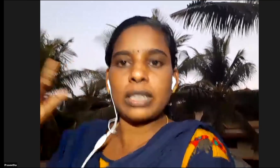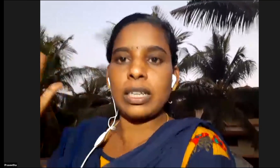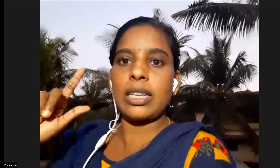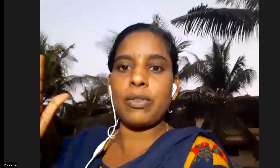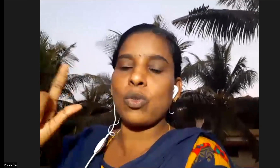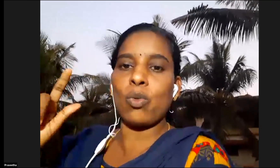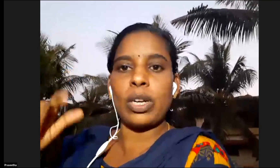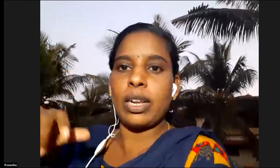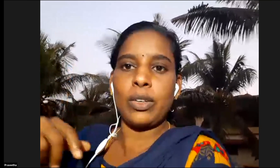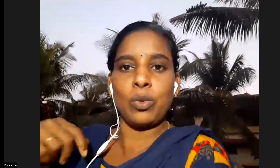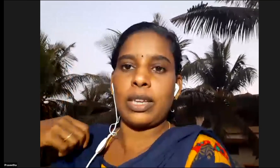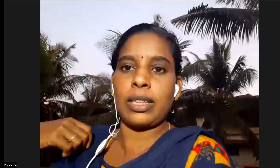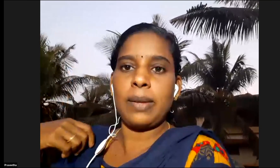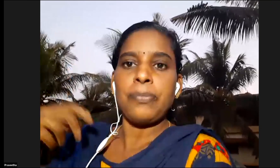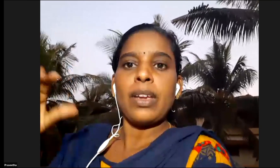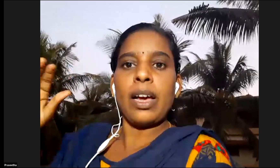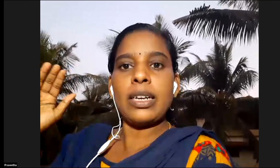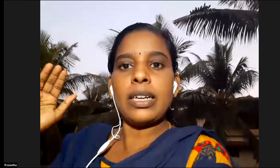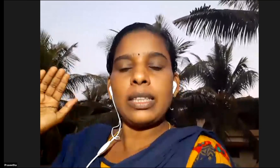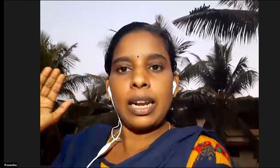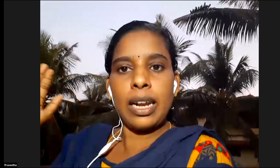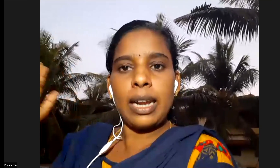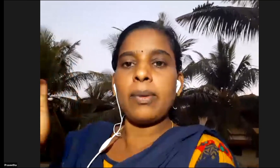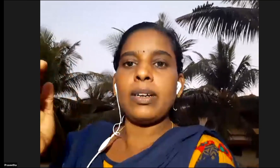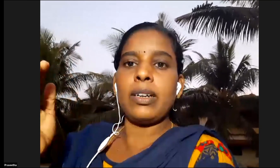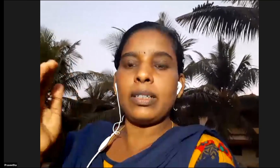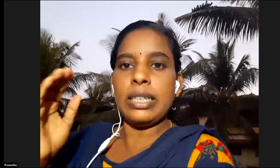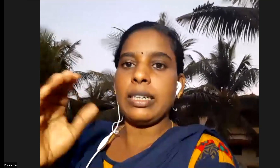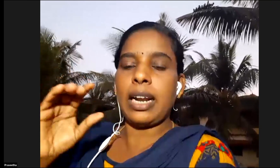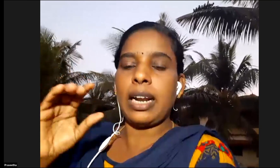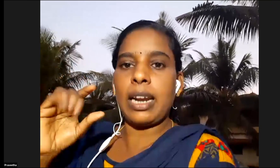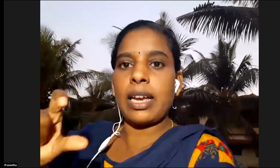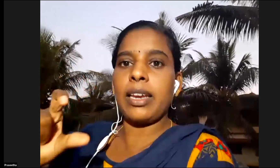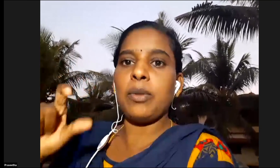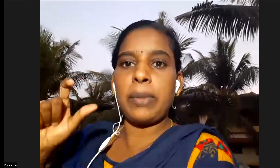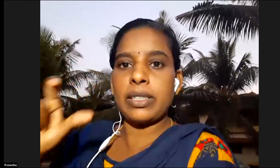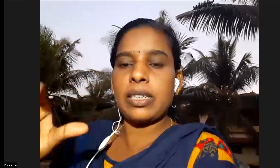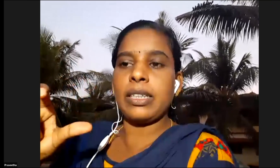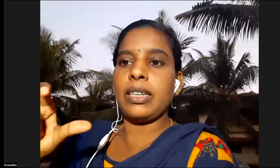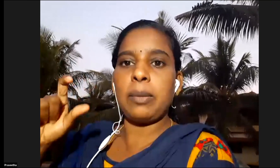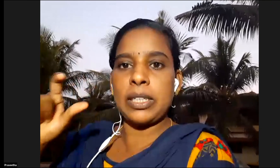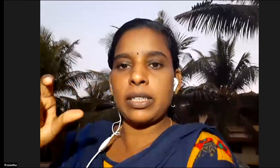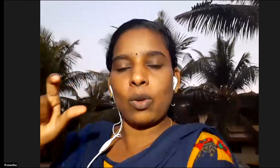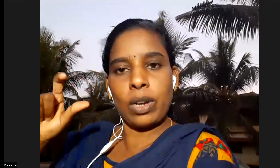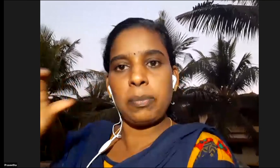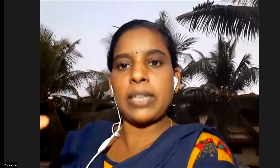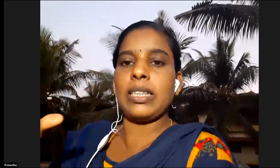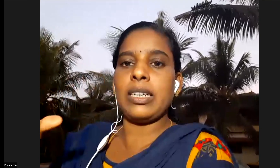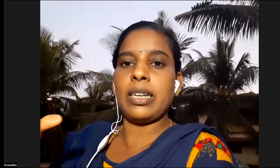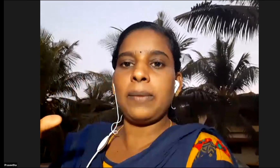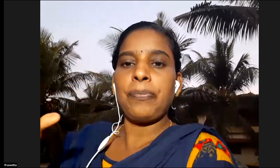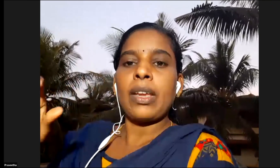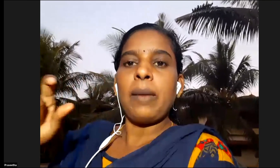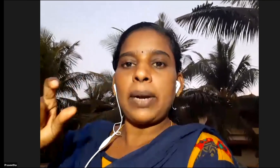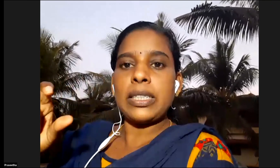ഡിക്ഷണറിയാണ് സാധാരണ സ്കൂളുകളിൽ യൂസ് ചെയ്യുന്നത്. അതിനകത്ത് എല്ലാം ഉണ്ട്, എല്ലാ സൈനും പേസ്റ്റ് ചെയ്തിട്ടുണ്ട്, അതിന്റെ പിക്ചറൊക്കെ പേസ്റ്റ്